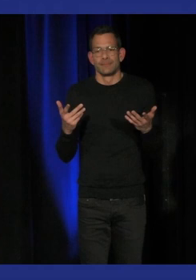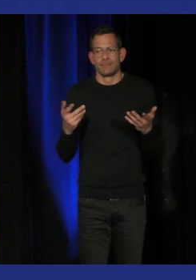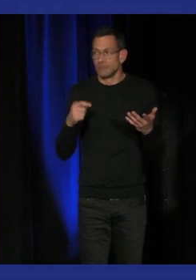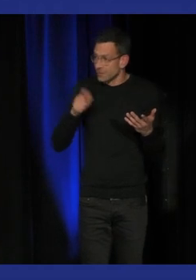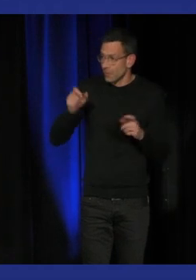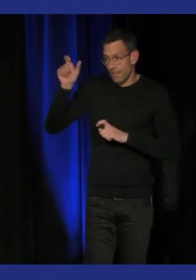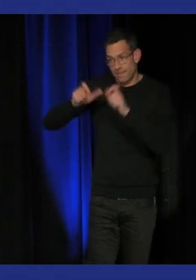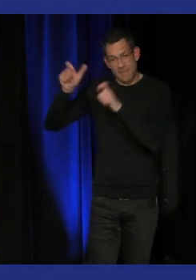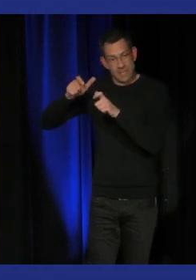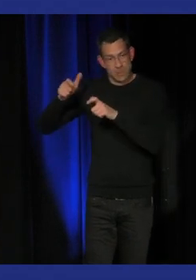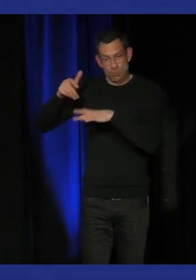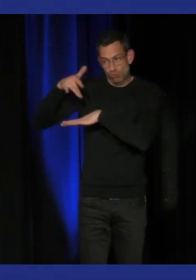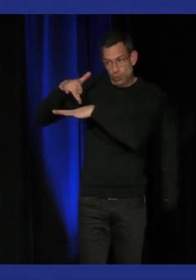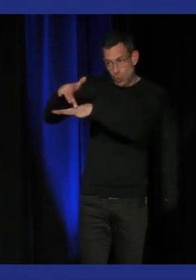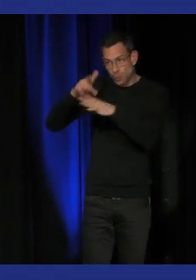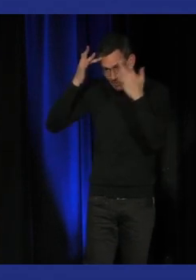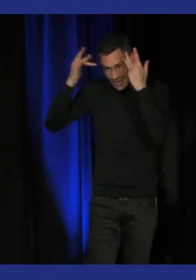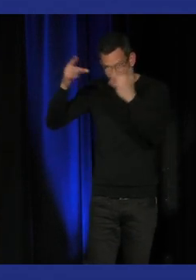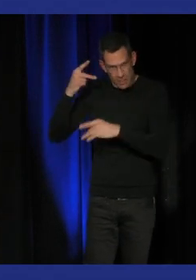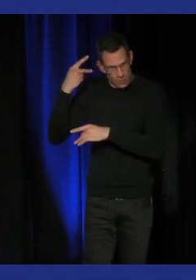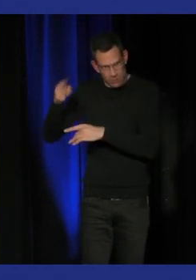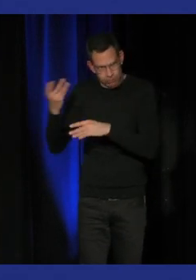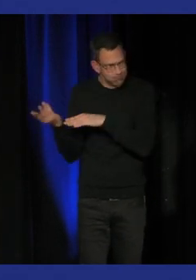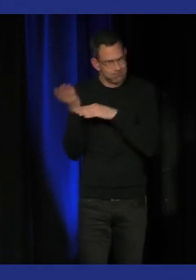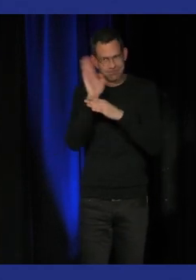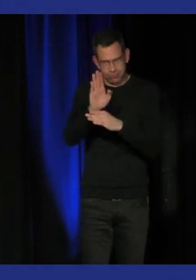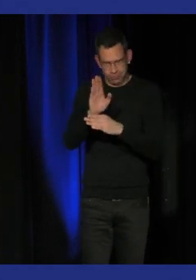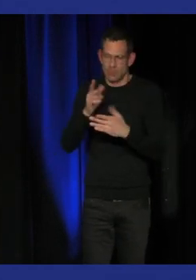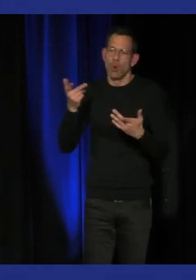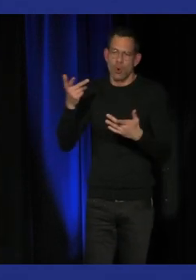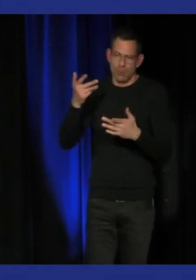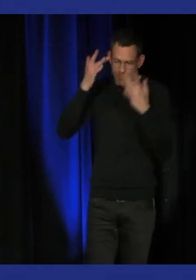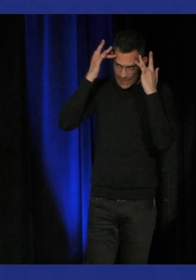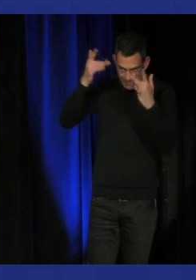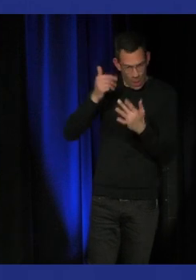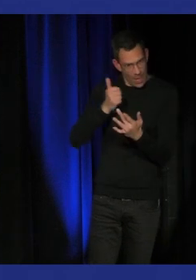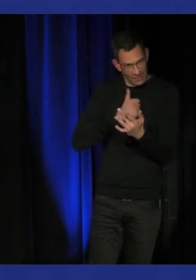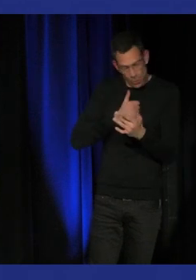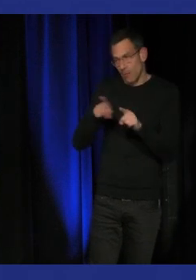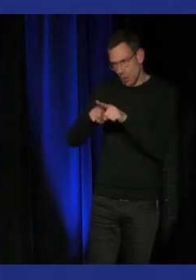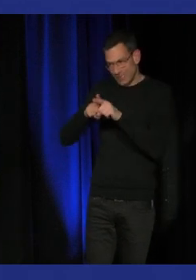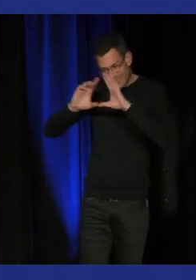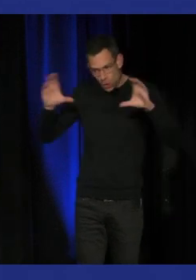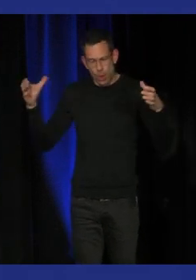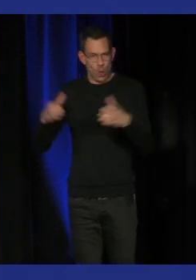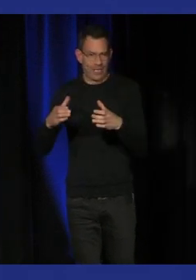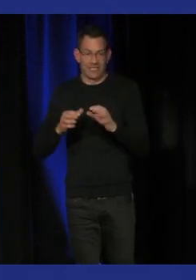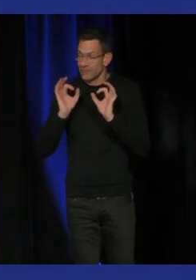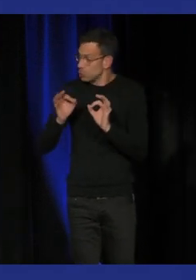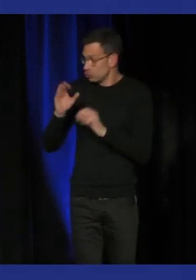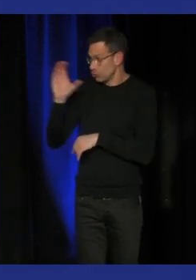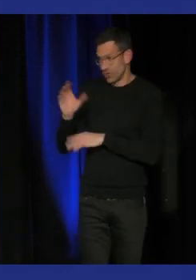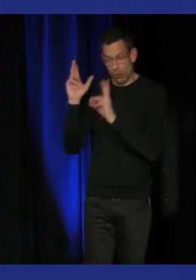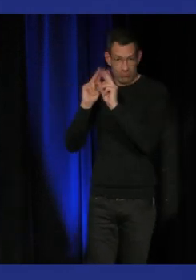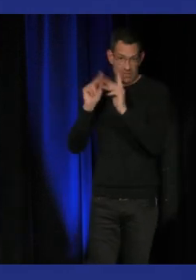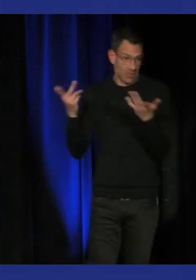vécu et de parler de l'expérience individuelle, mais aussi collective, comme vous l'avez rappelé, Charlotte, hein, des femmes et des